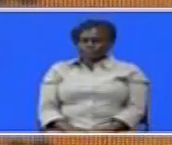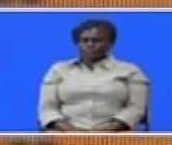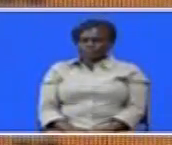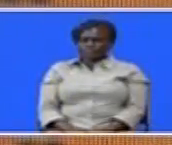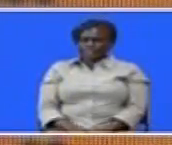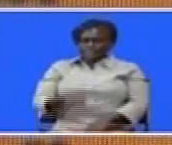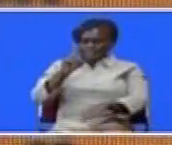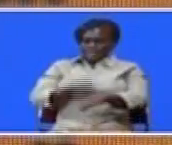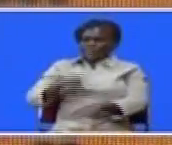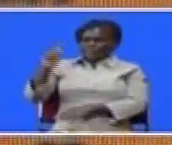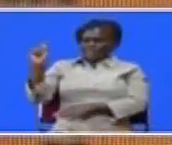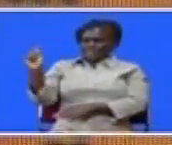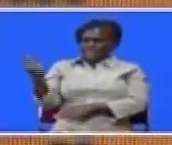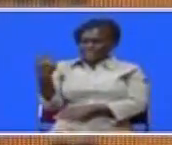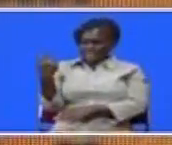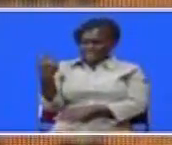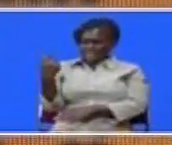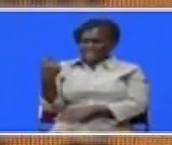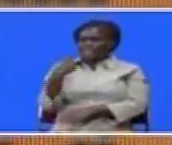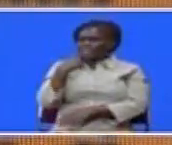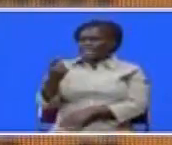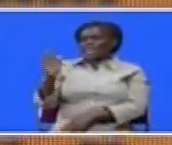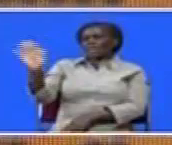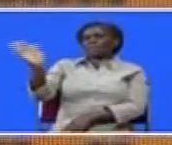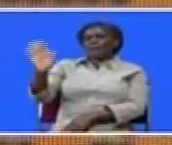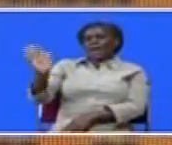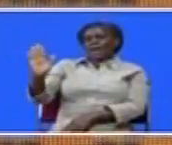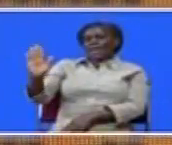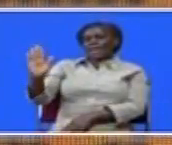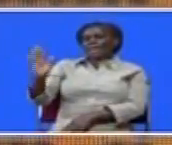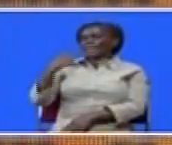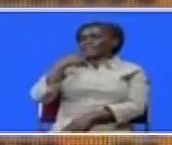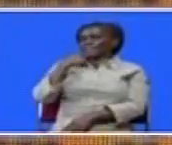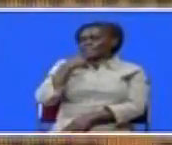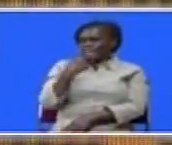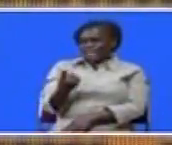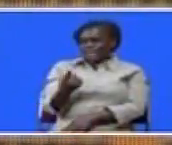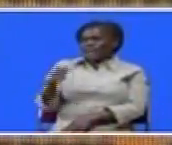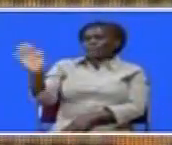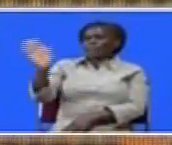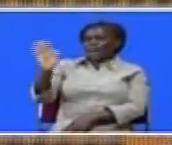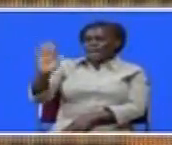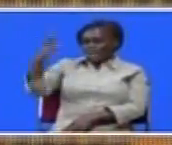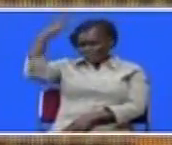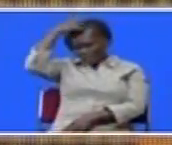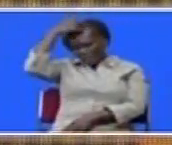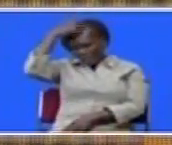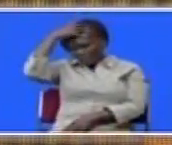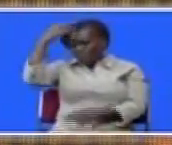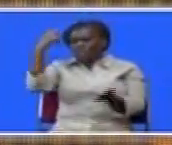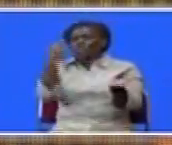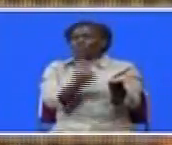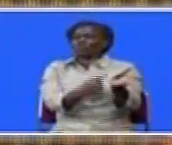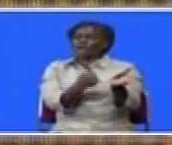Na wakati wa Kenya walipokuwa wanamwaga papa wakimwambia kwa heri Papa Francis, huko